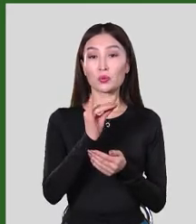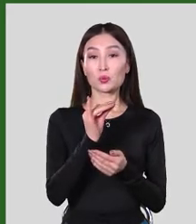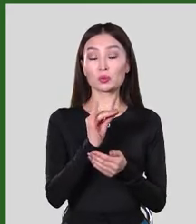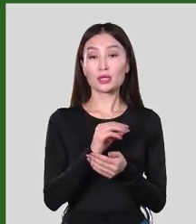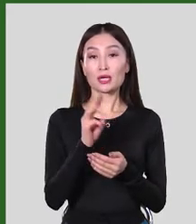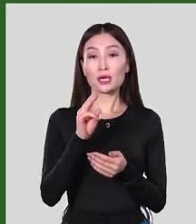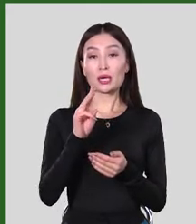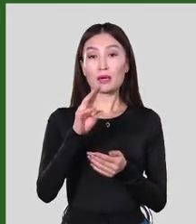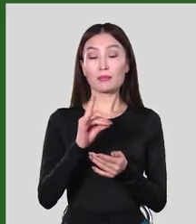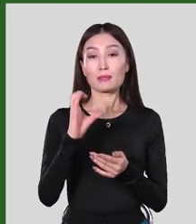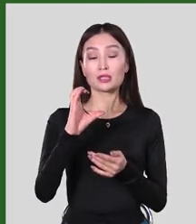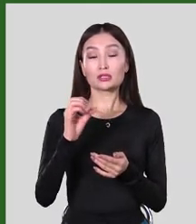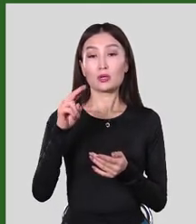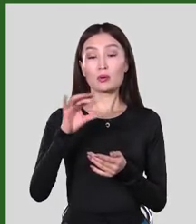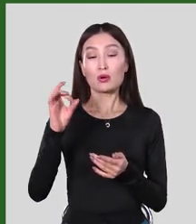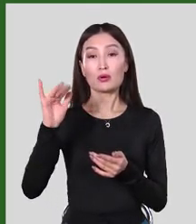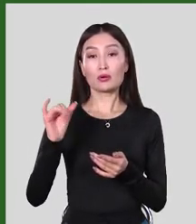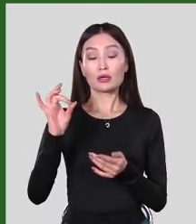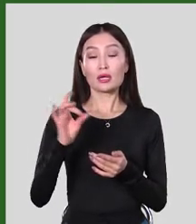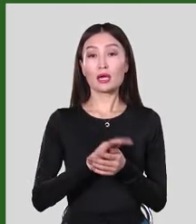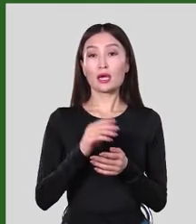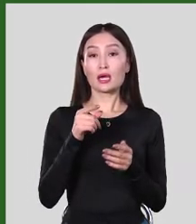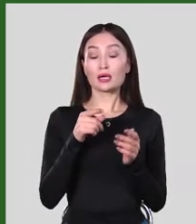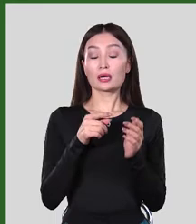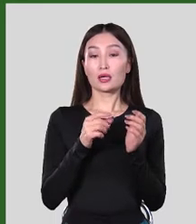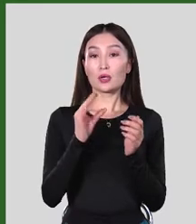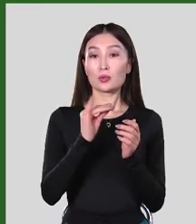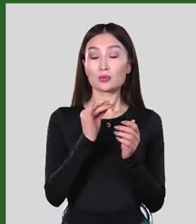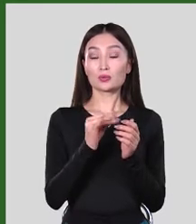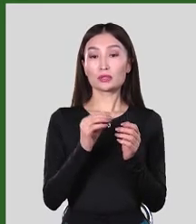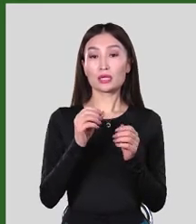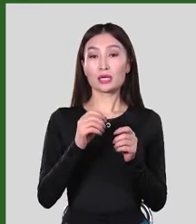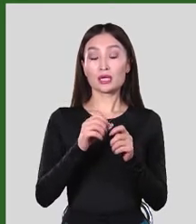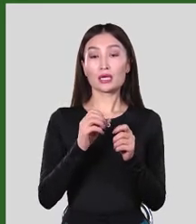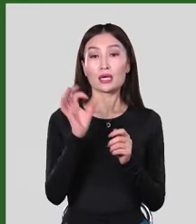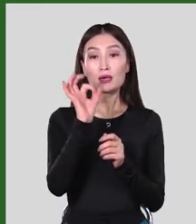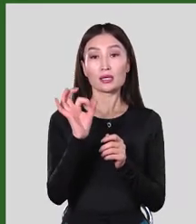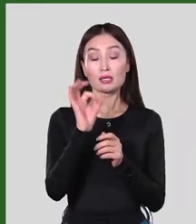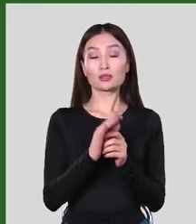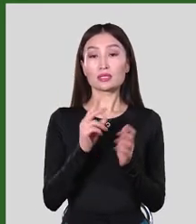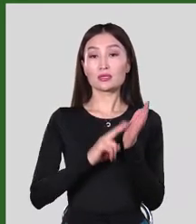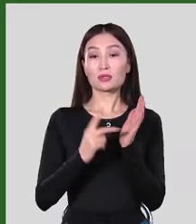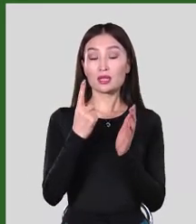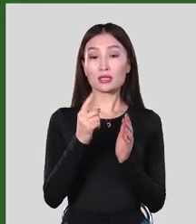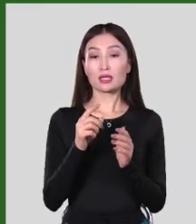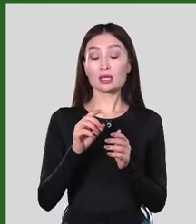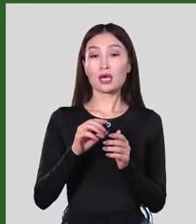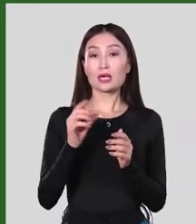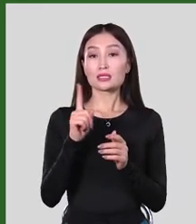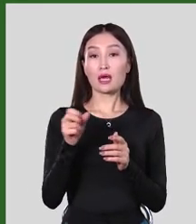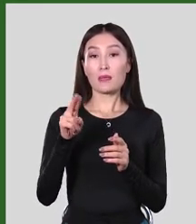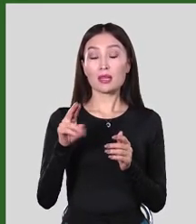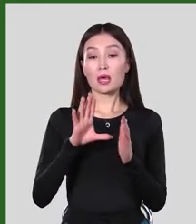Южная – мыс Фроуар, 53 градуса южной широты и 71 градус западной долготы.